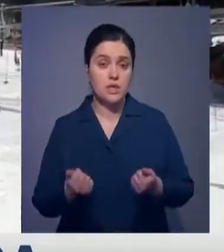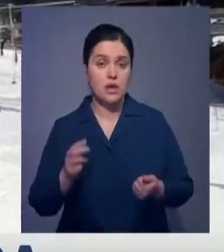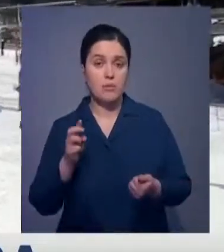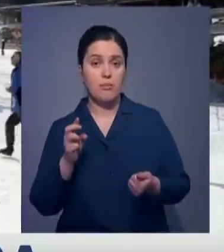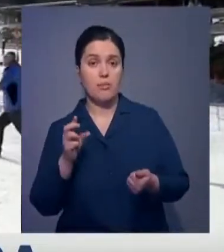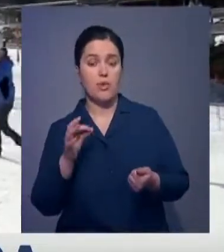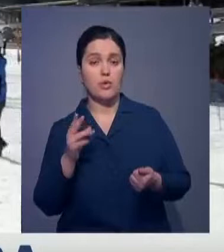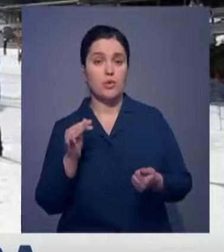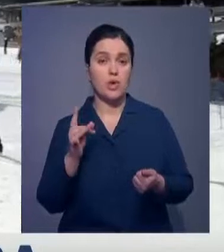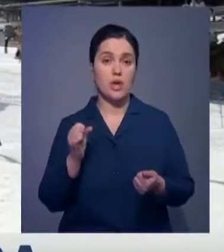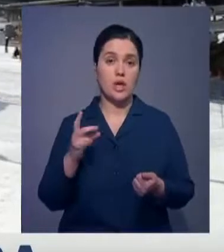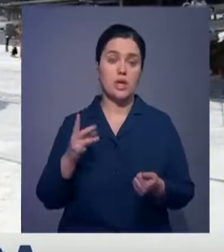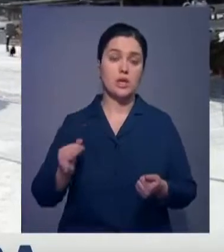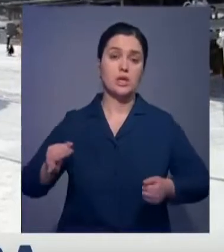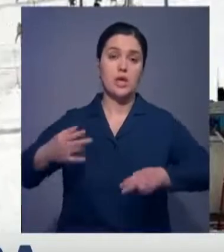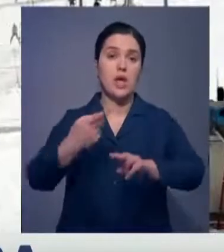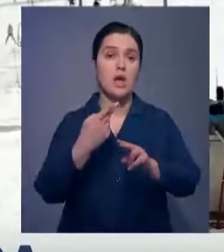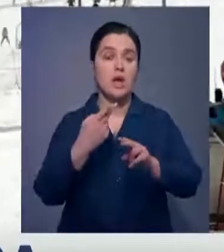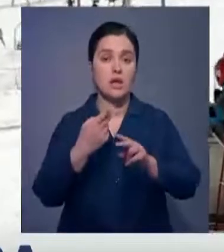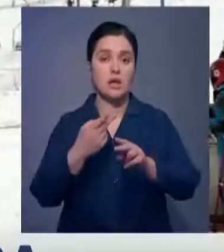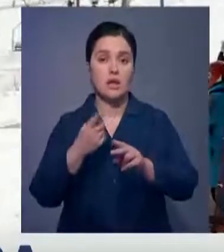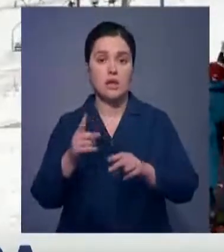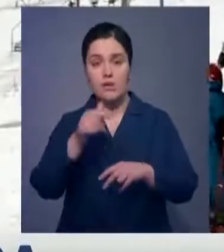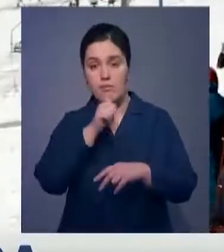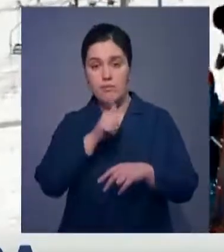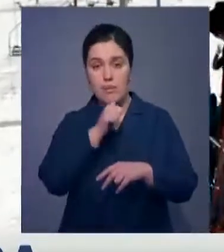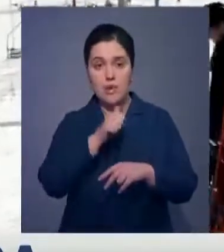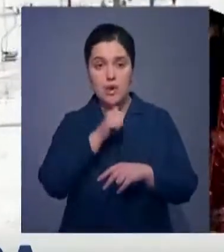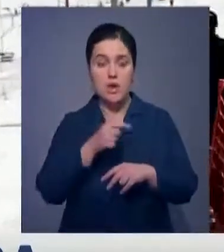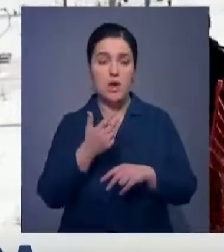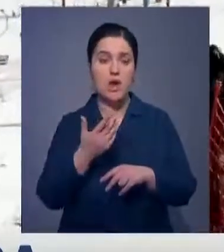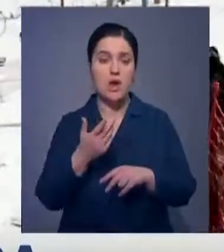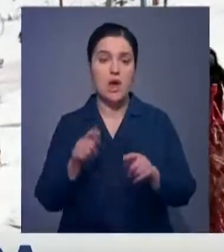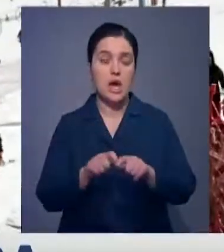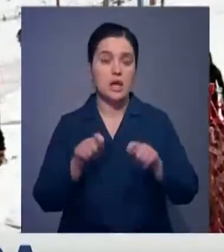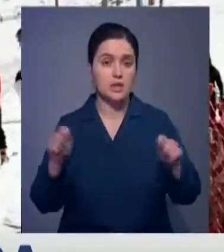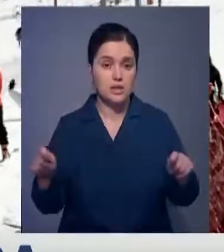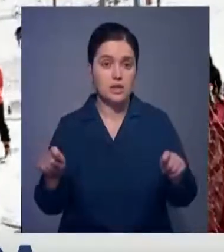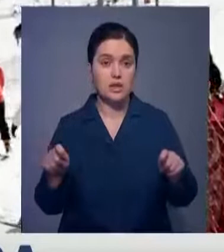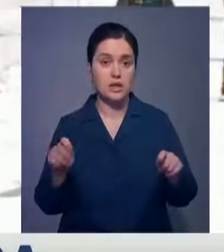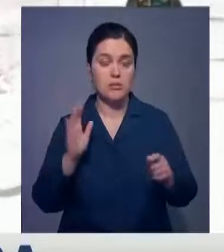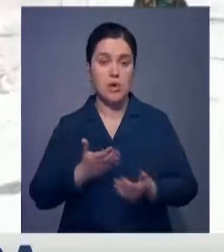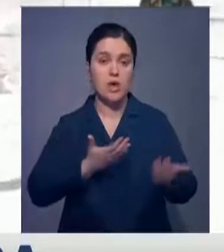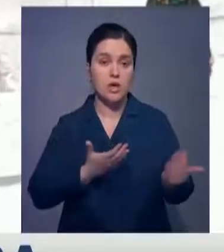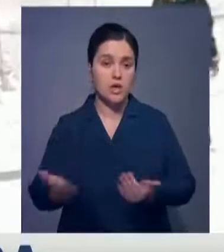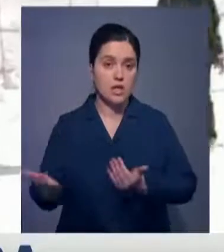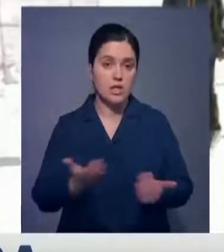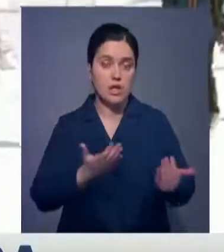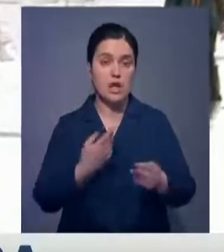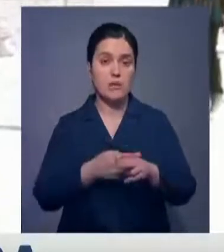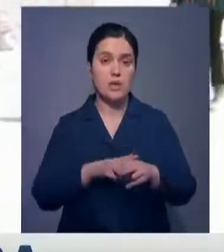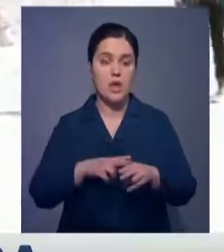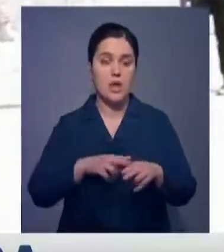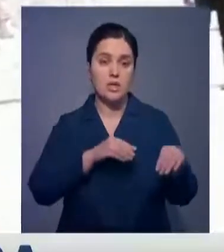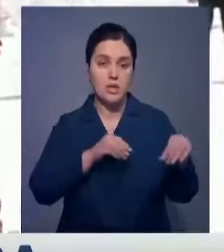Бакуриане, компания по развитию горных курортов страны сделала попытку оживить его. Открыла одну из основных лыжных трасс, засыпав ее